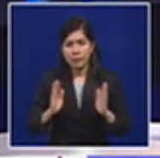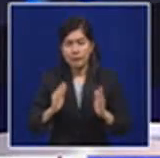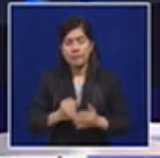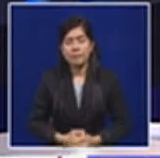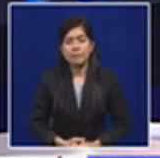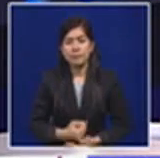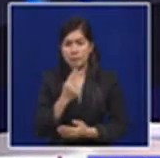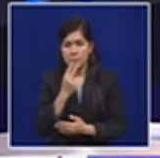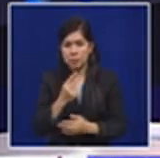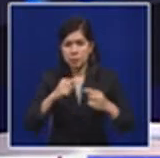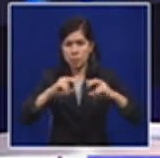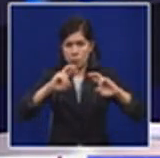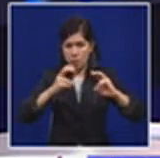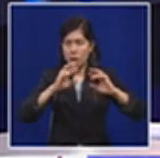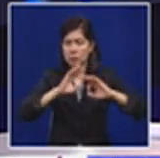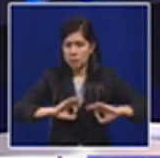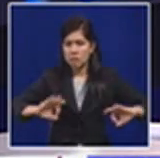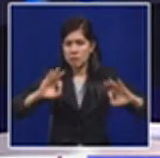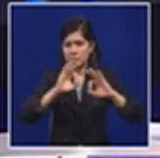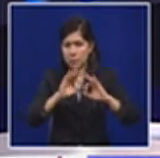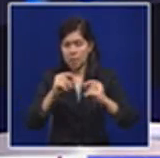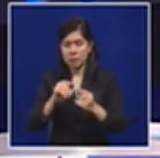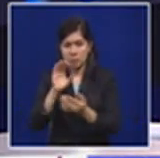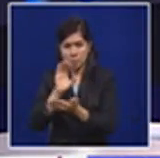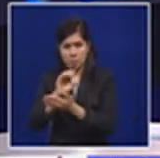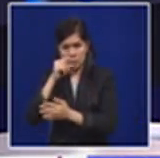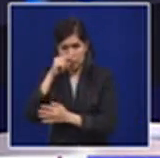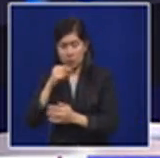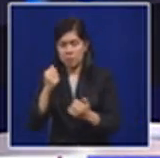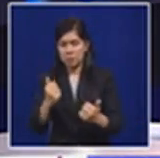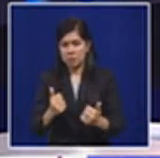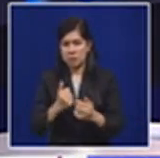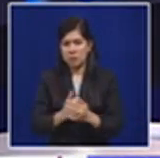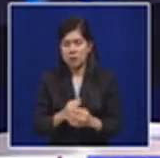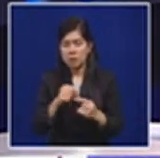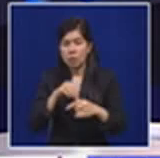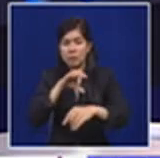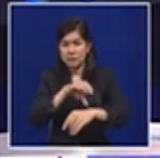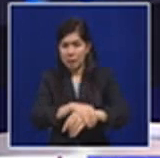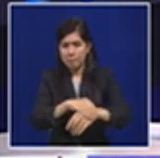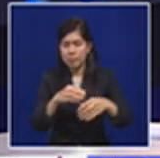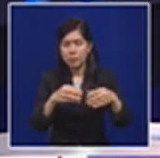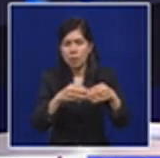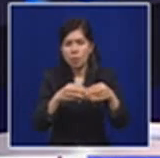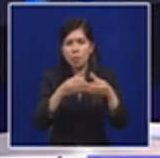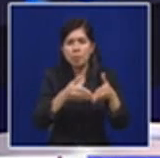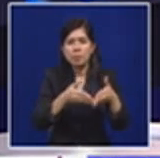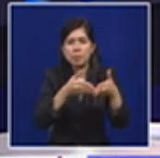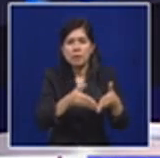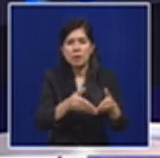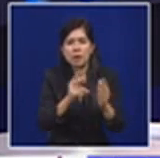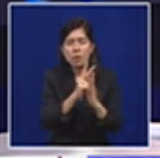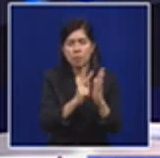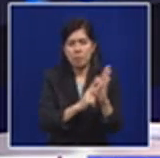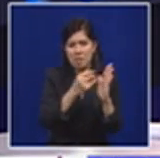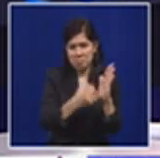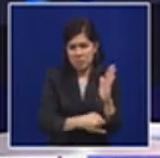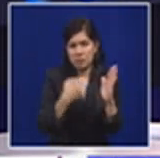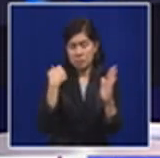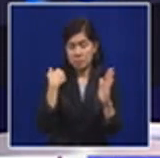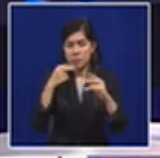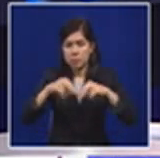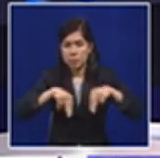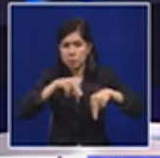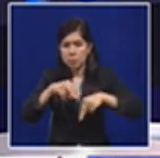ค่ะมาดูอีกหนึ่งประเด็นที่น่าสนใจตำรวจไทยวันนี้โชว์ฝีมือนะคะจับกลุ่มสำหรับเรือประมงนะคะที่ลักลอบทำประมงนอกน่านน้ำต้องมีการตรวจส